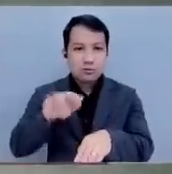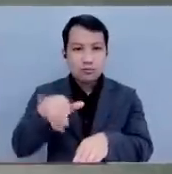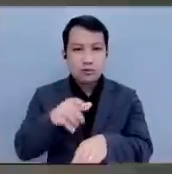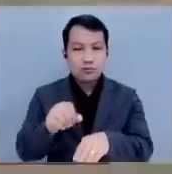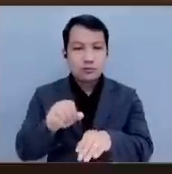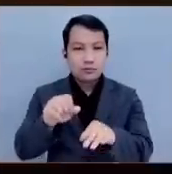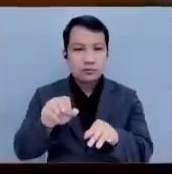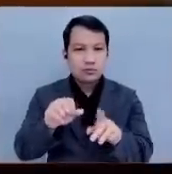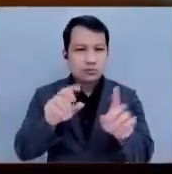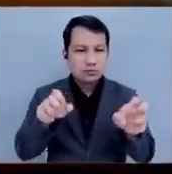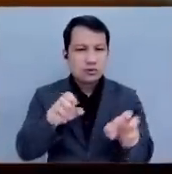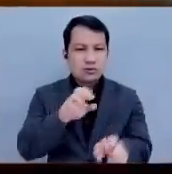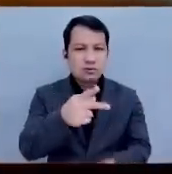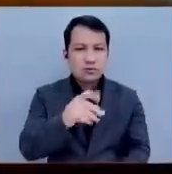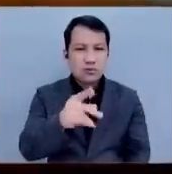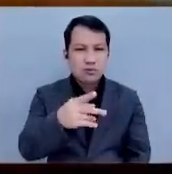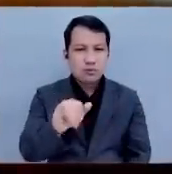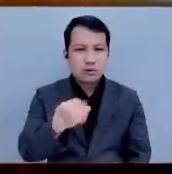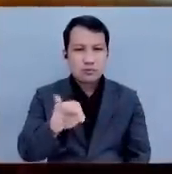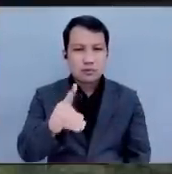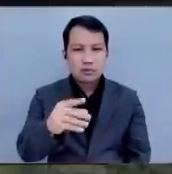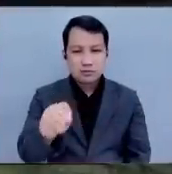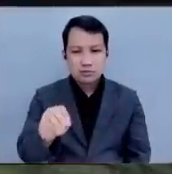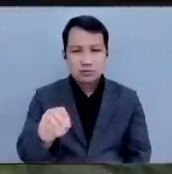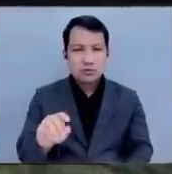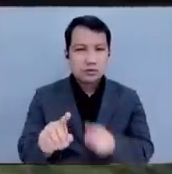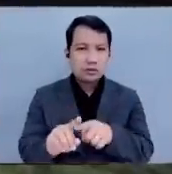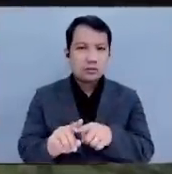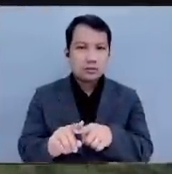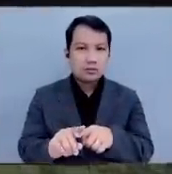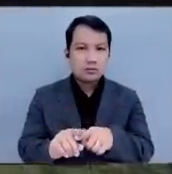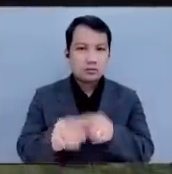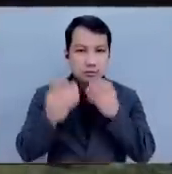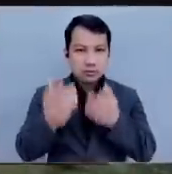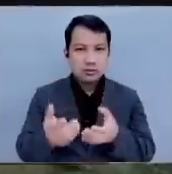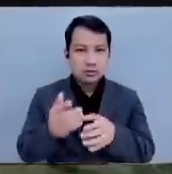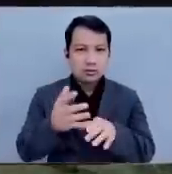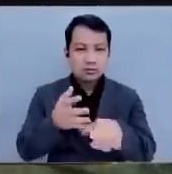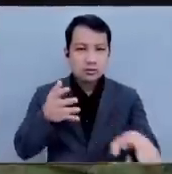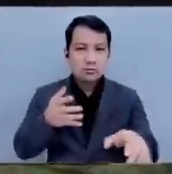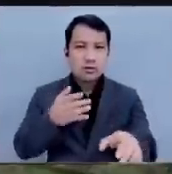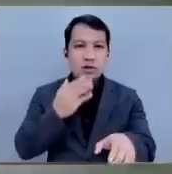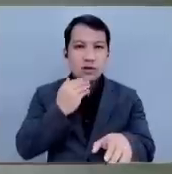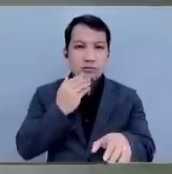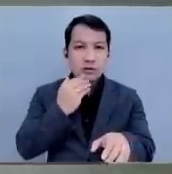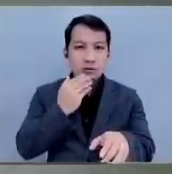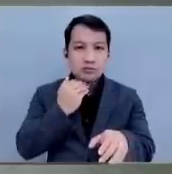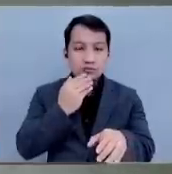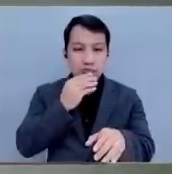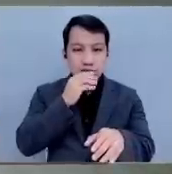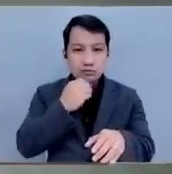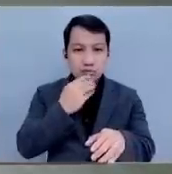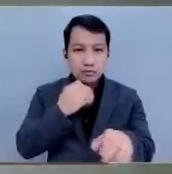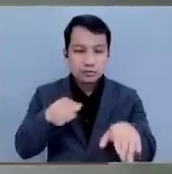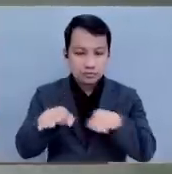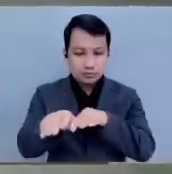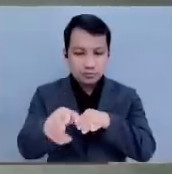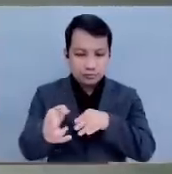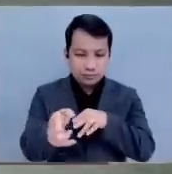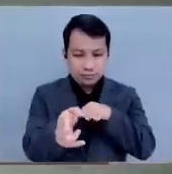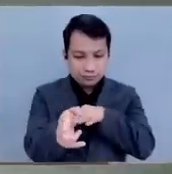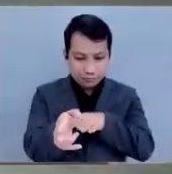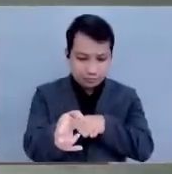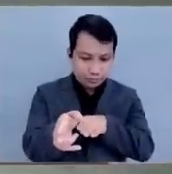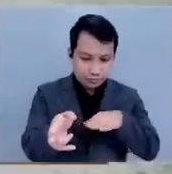Cocoy Baldo. Kwento ng mga otoridad, loaded ang truck ng mga tubo o sugarcane. Nag-overtake daw ang motorsiklo sa pakrubadang bahagi